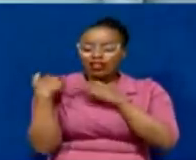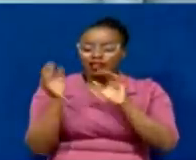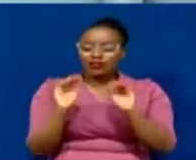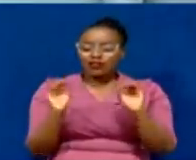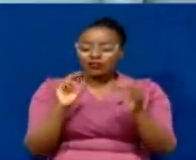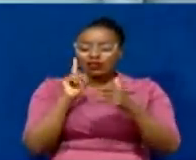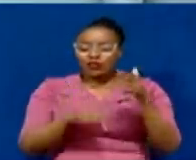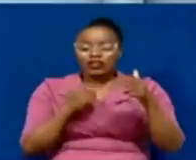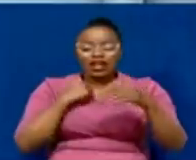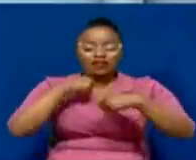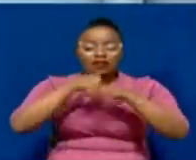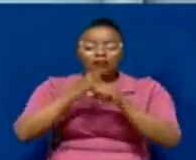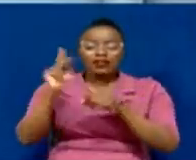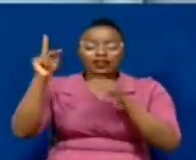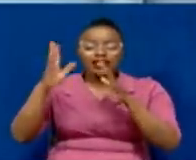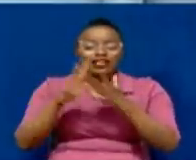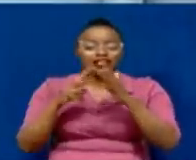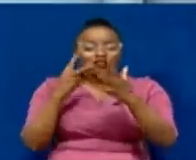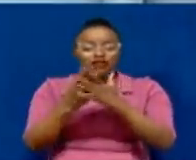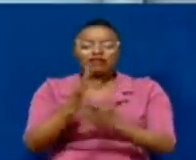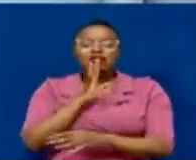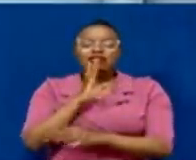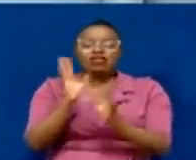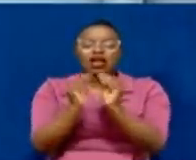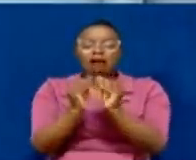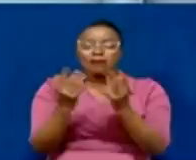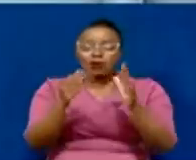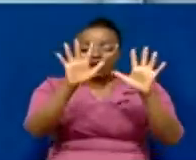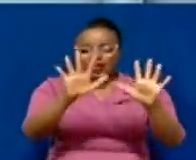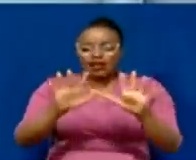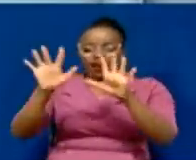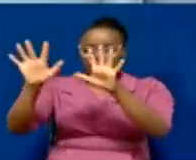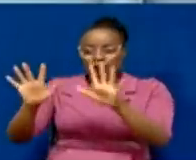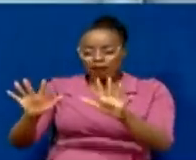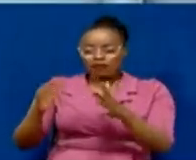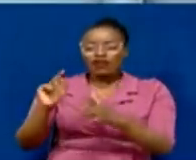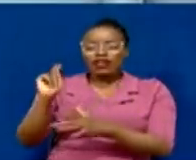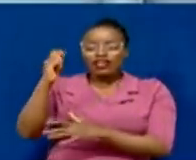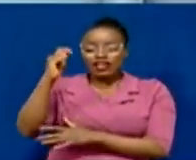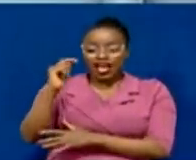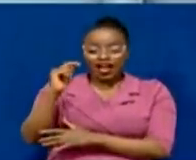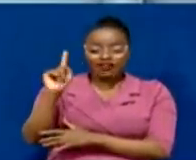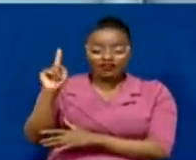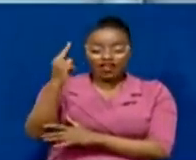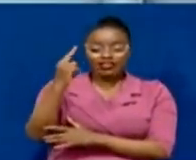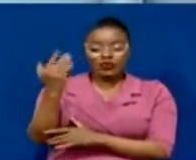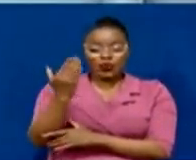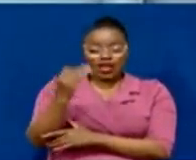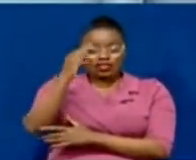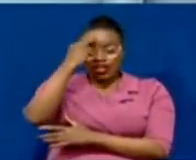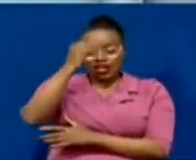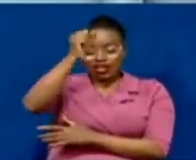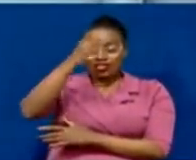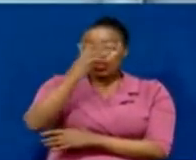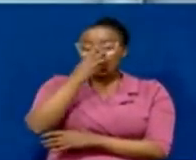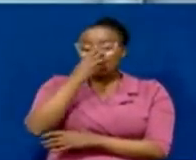hivyo wamewasaliti wa Kenya. Akizungumza kwenye mkutano wa kampeni wa muungano wa Kenya Kwanza huko Kajiado, Ruto